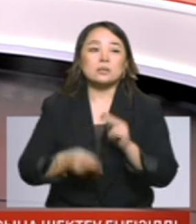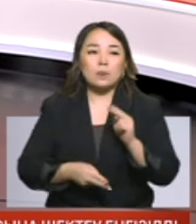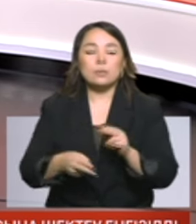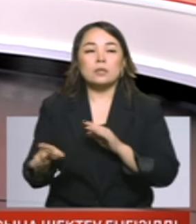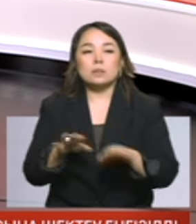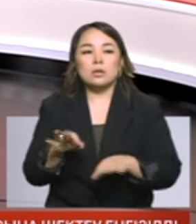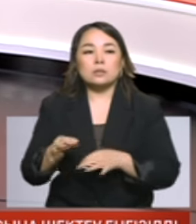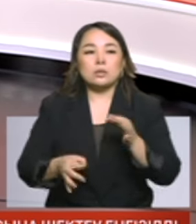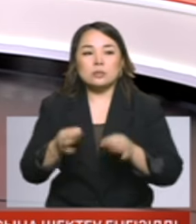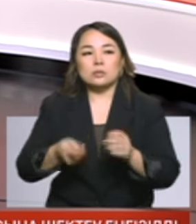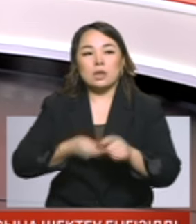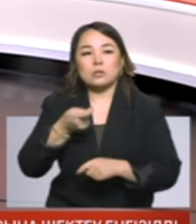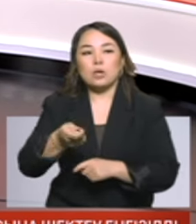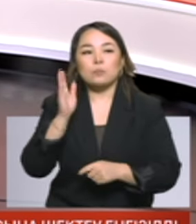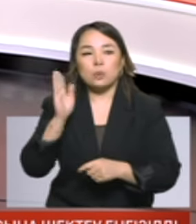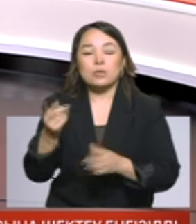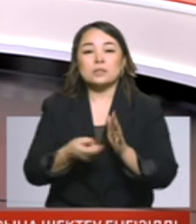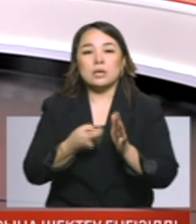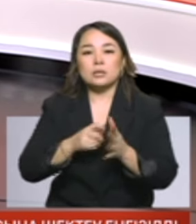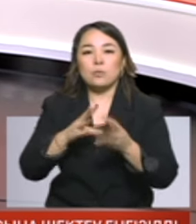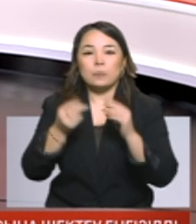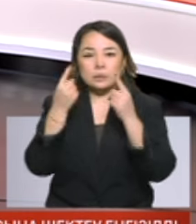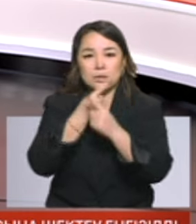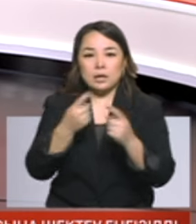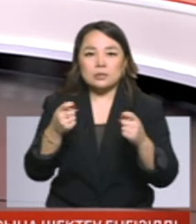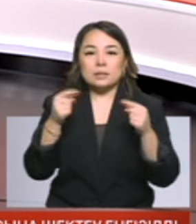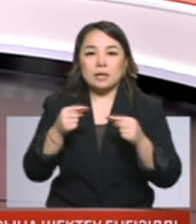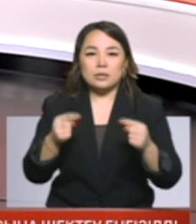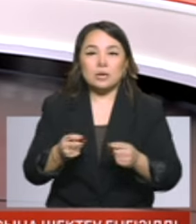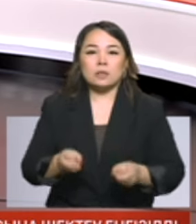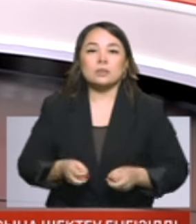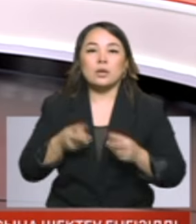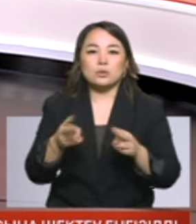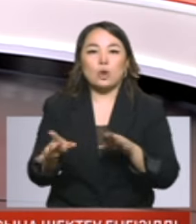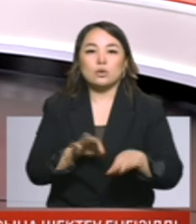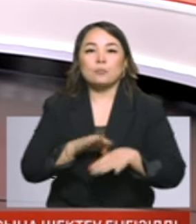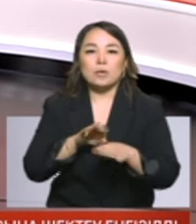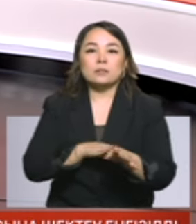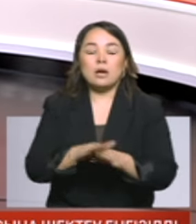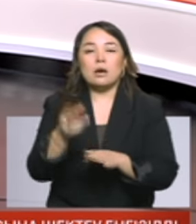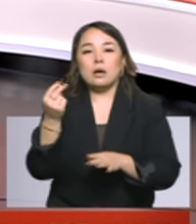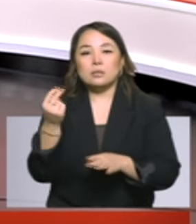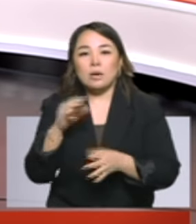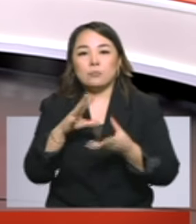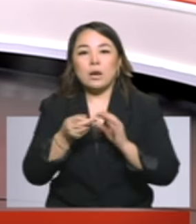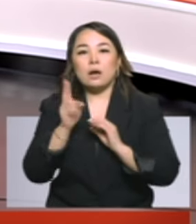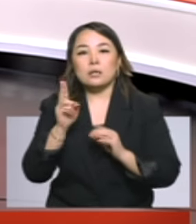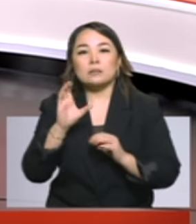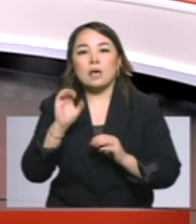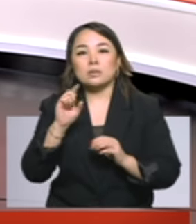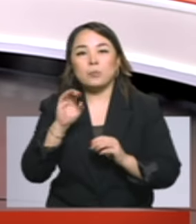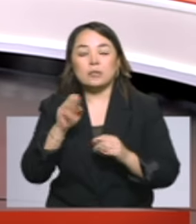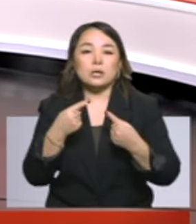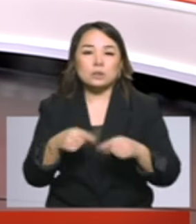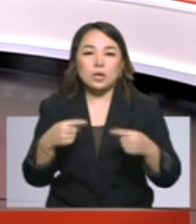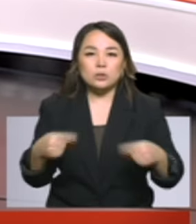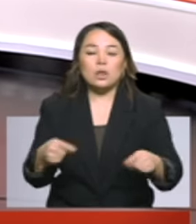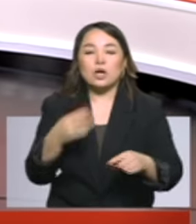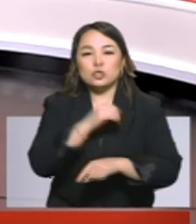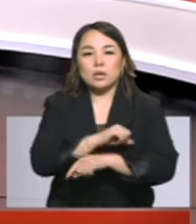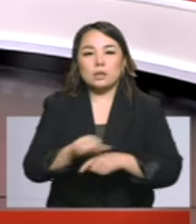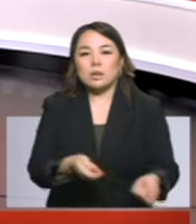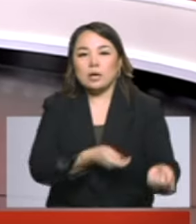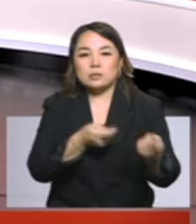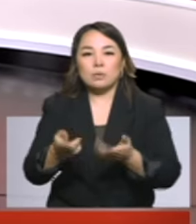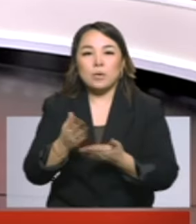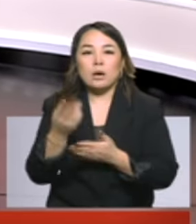іс сотқа жіберілген. Тергеу мәліметтеріне сәйкес, қылмыстық жолмен келген ақшаға Қайрат Сатыбалды шетелден түрлі мүлік алған.